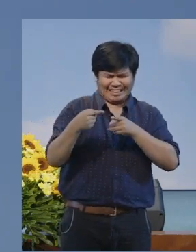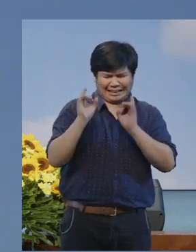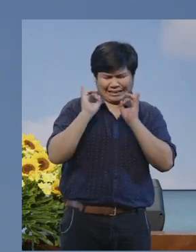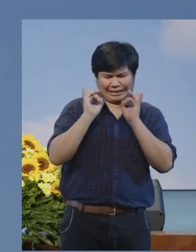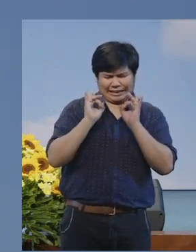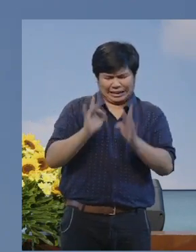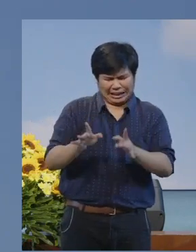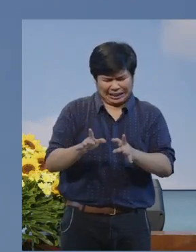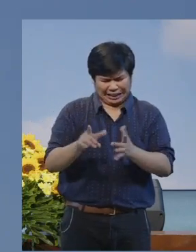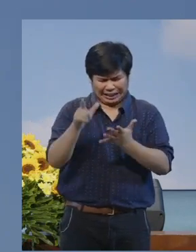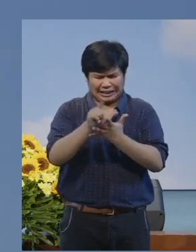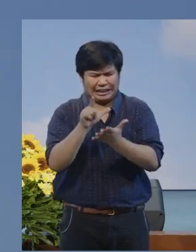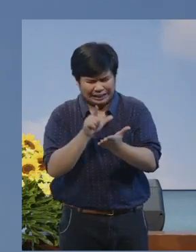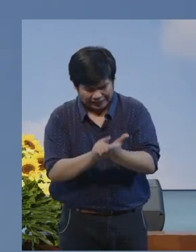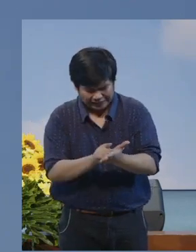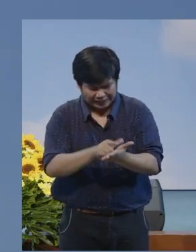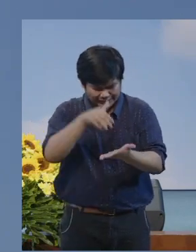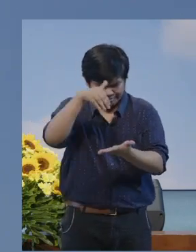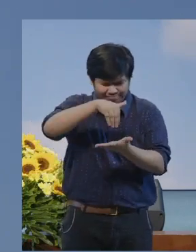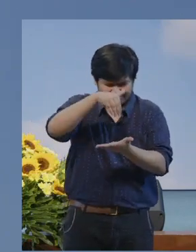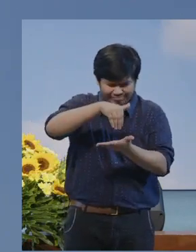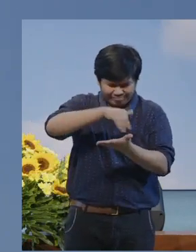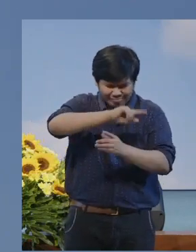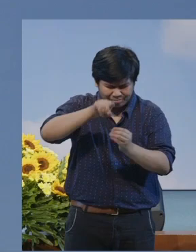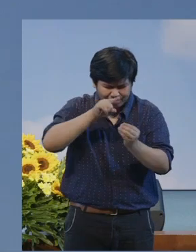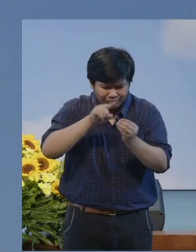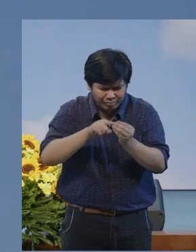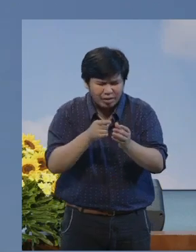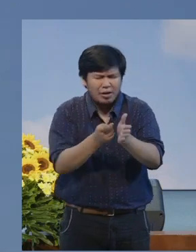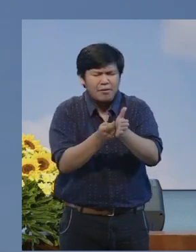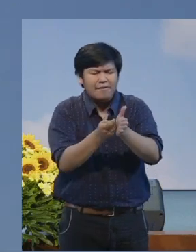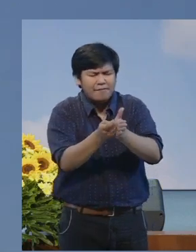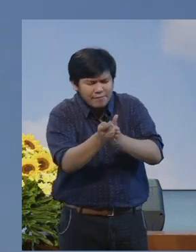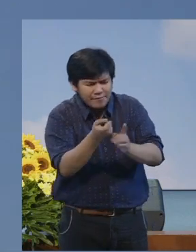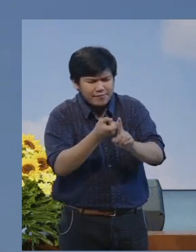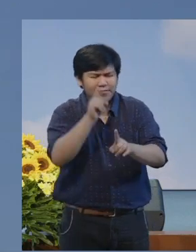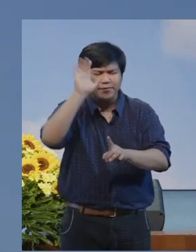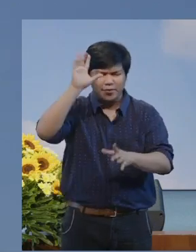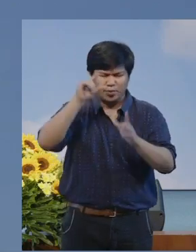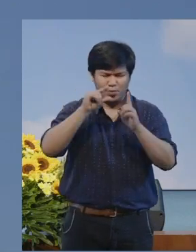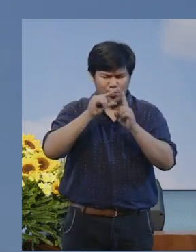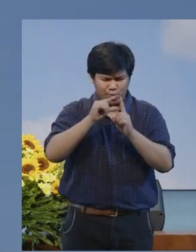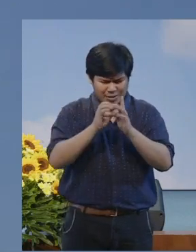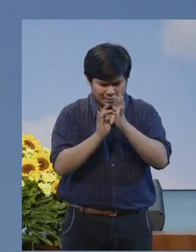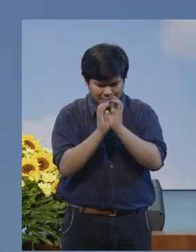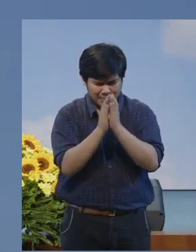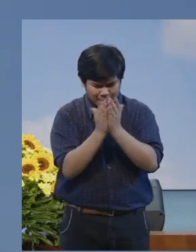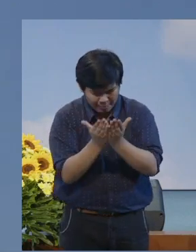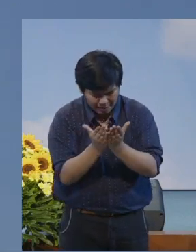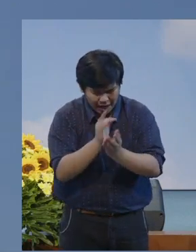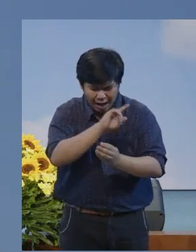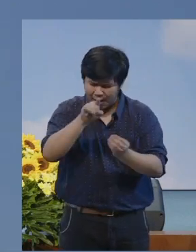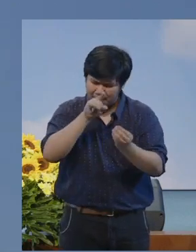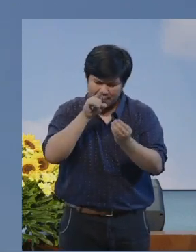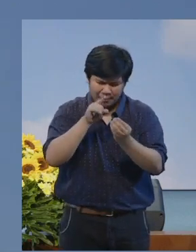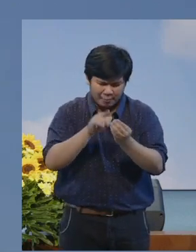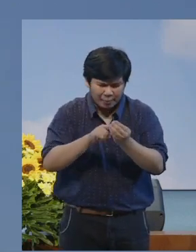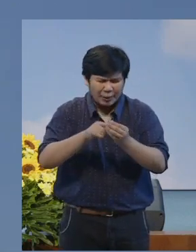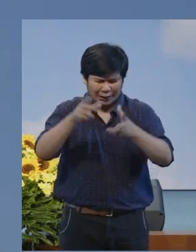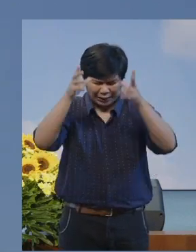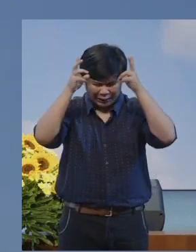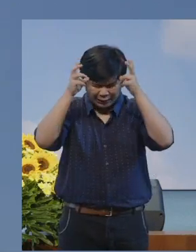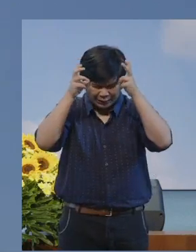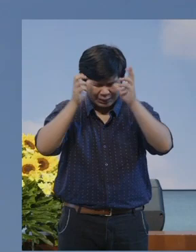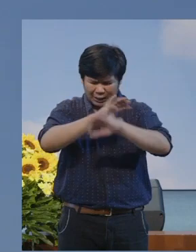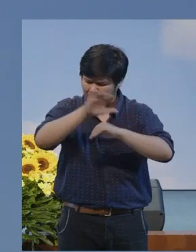aming pagbabalangkas ng katotohanan na galing sa iyong salita tungkol sa Kanya, sa Kanyang mga kampon at sa kanilang